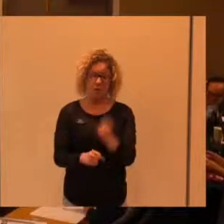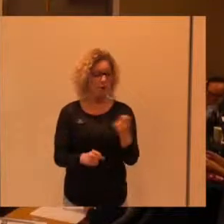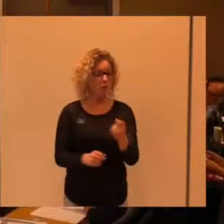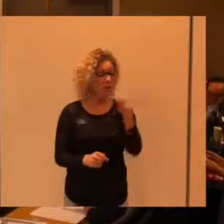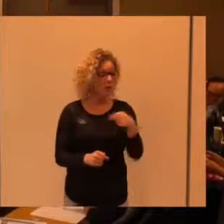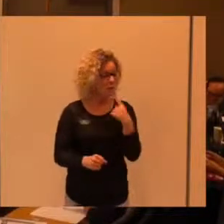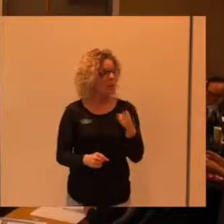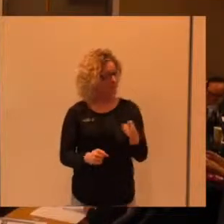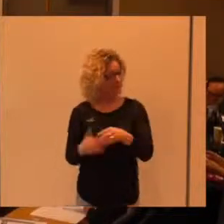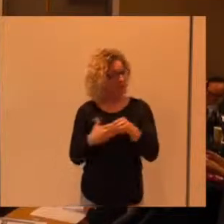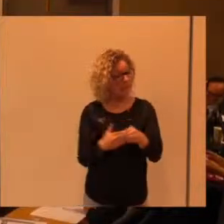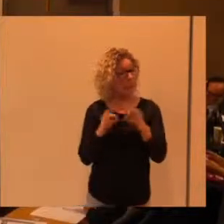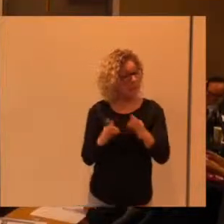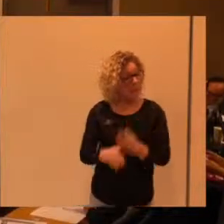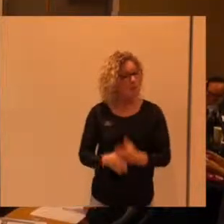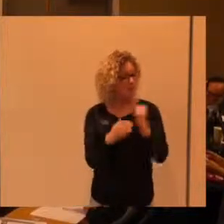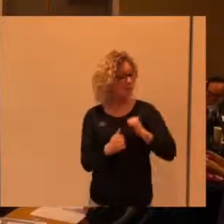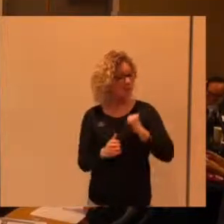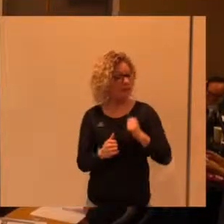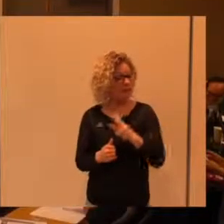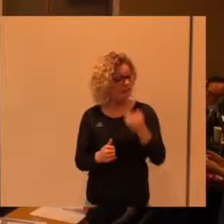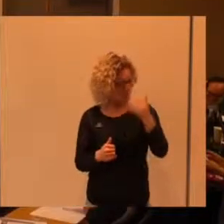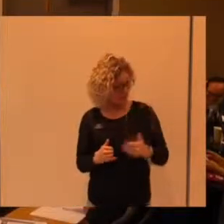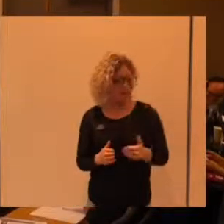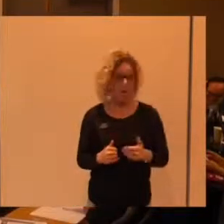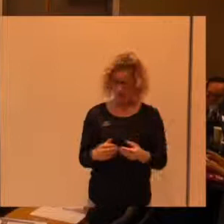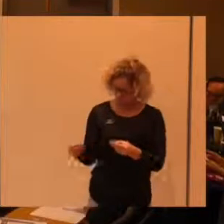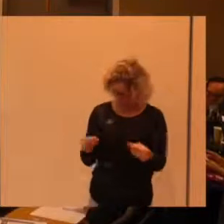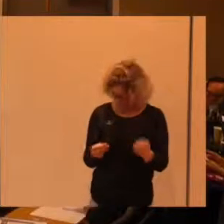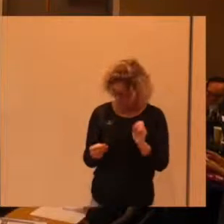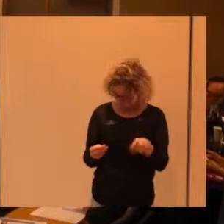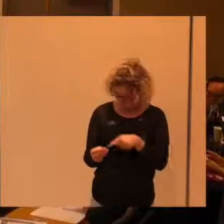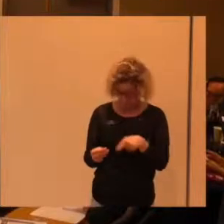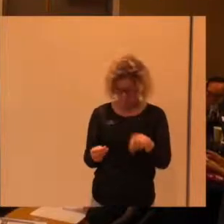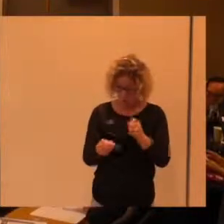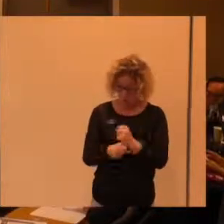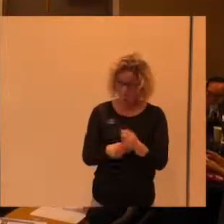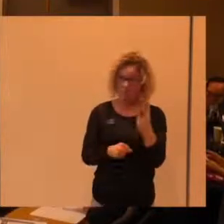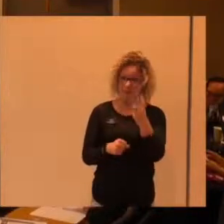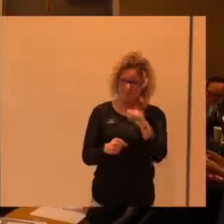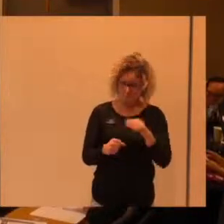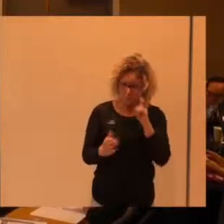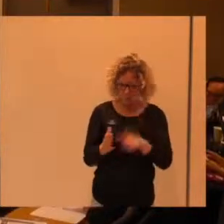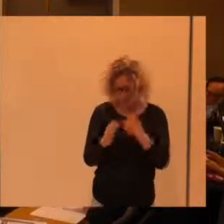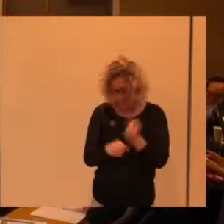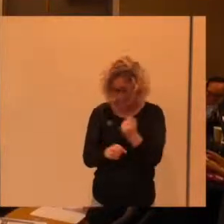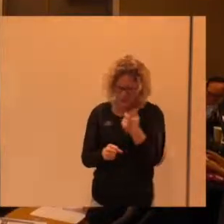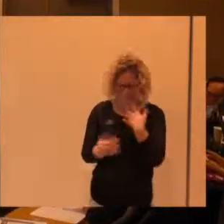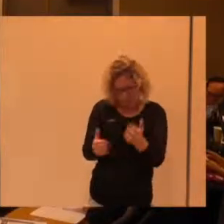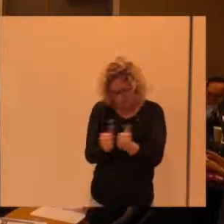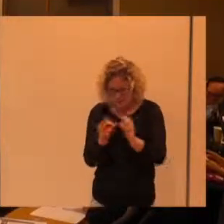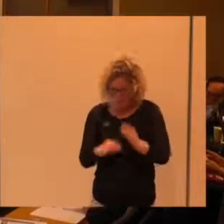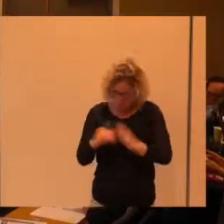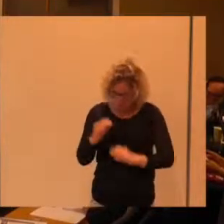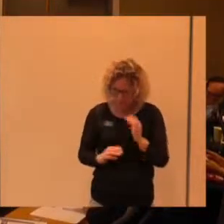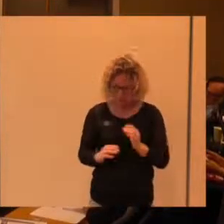någon, det här är en guideline för hur man bygger tillgängliga webbsidor. Och då har man jobbat med tre nivåer för att försöka hitta något sätt att praktiskt